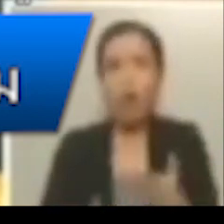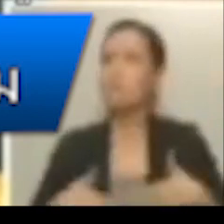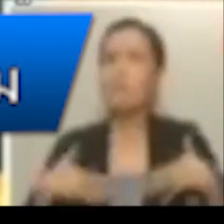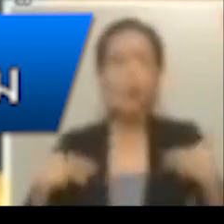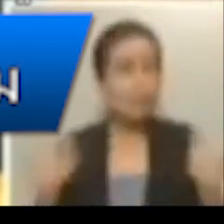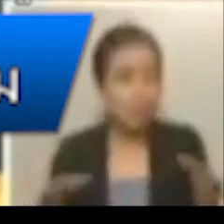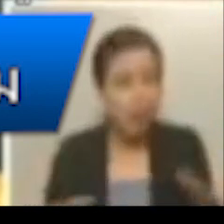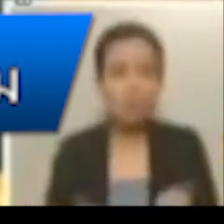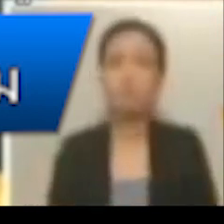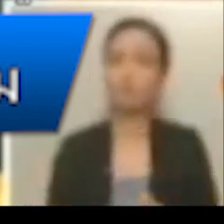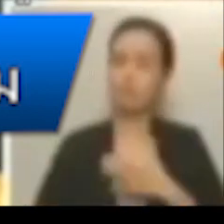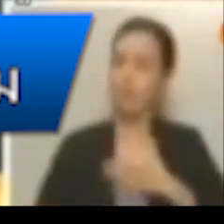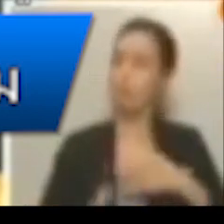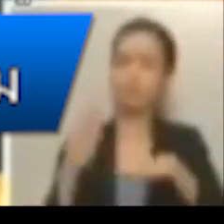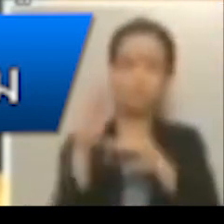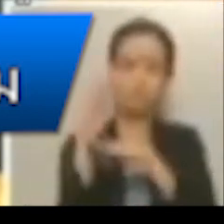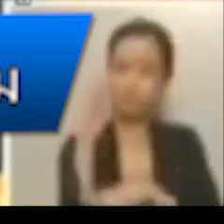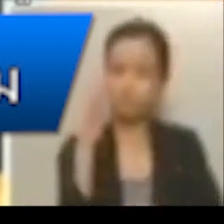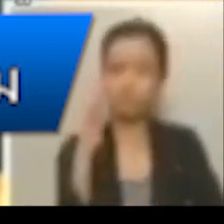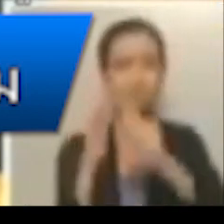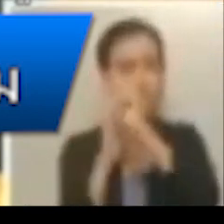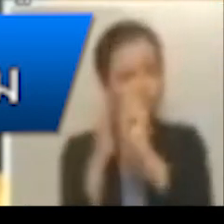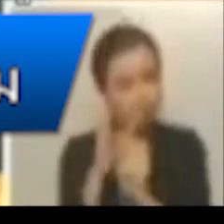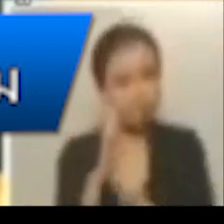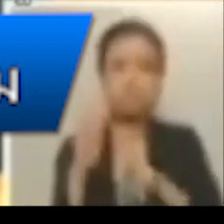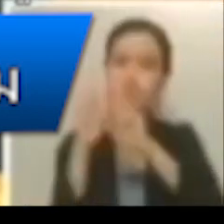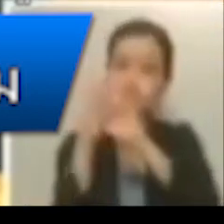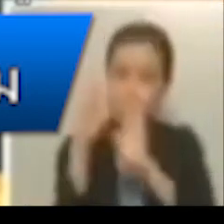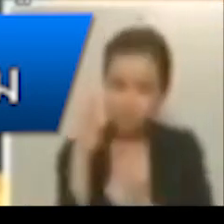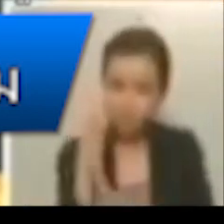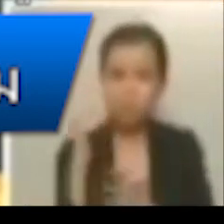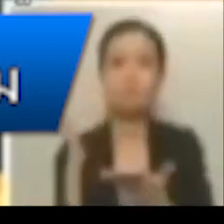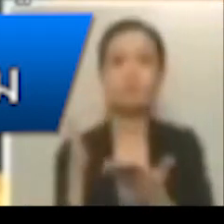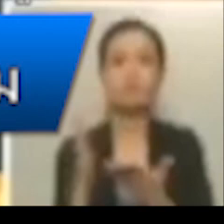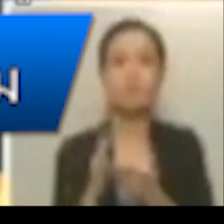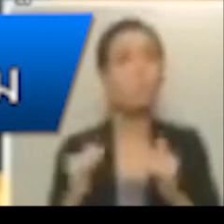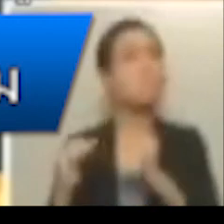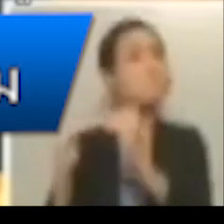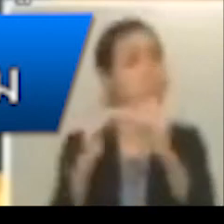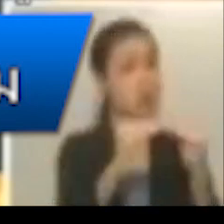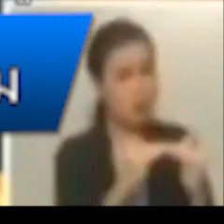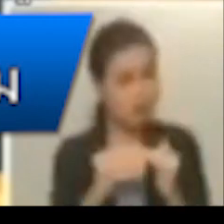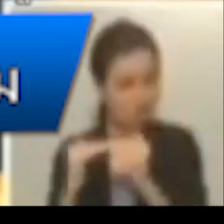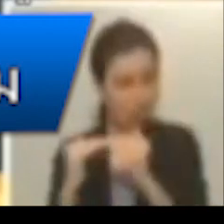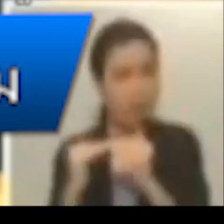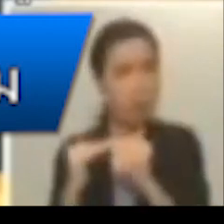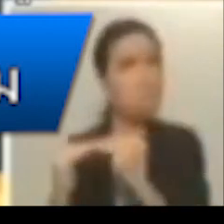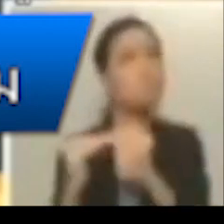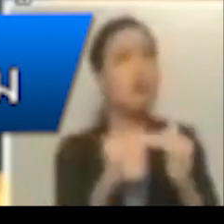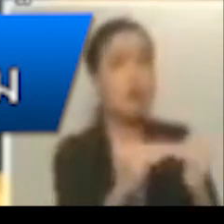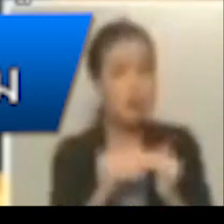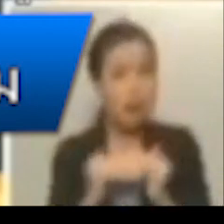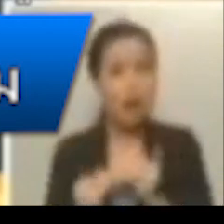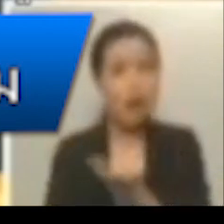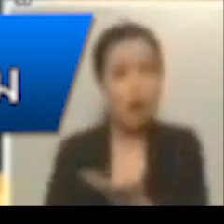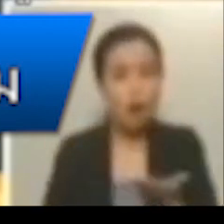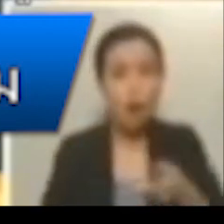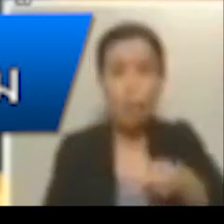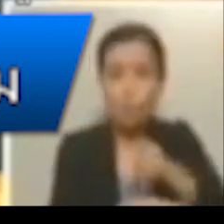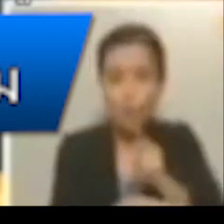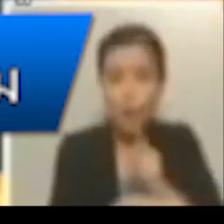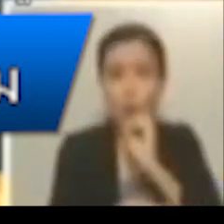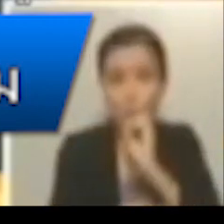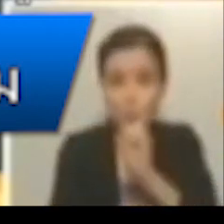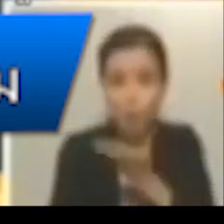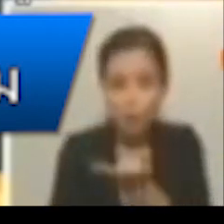ใจได้ครับว่าทุกอย่างเราดำเนินการตามกฎหมายตามระเบียบแล้วก็มีความเสมอภาคนั่นคือสิ่งที่ขออนุญาตเรียนท่านประธาน